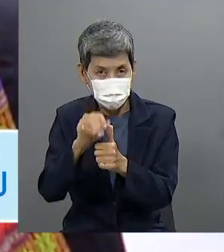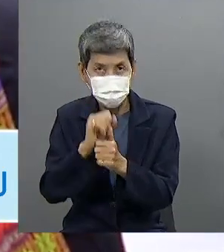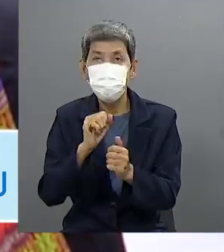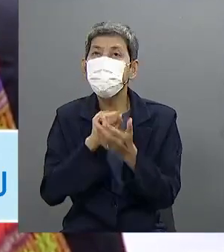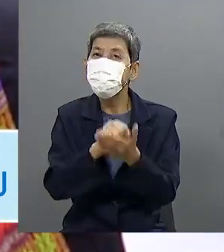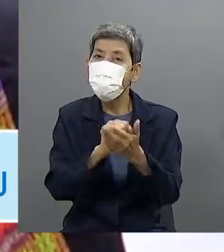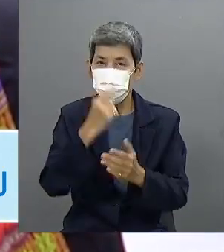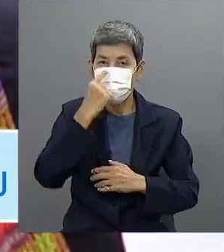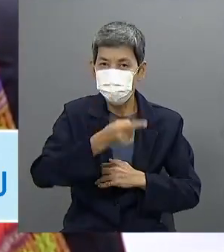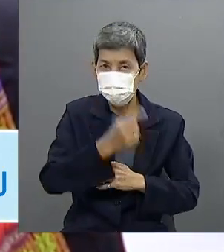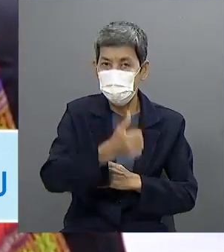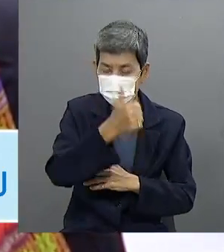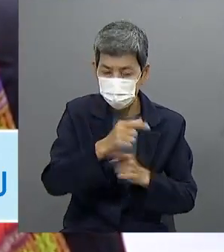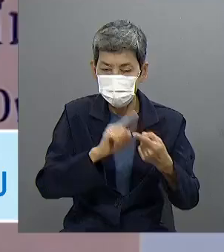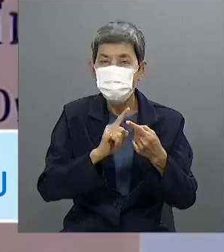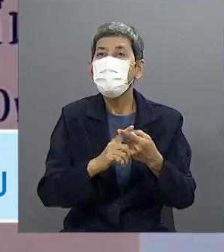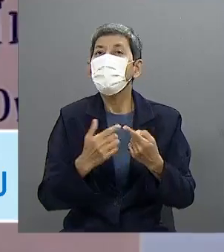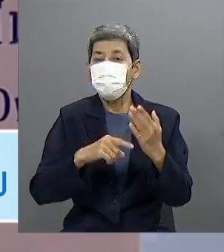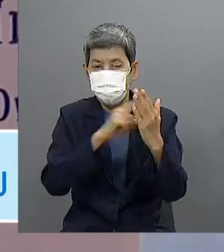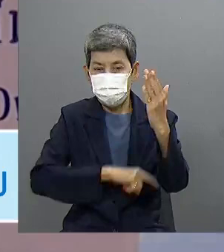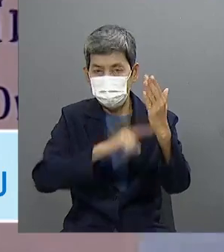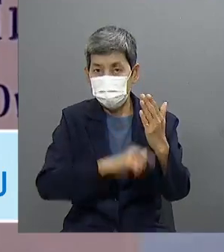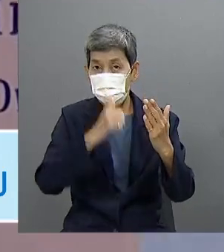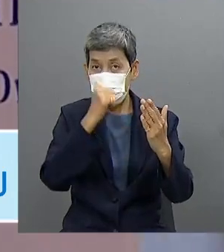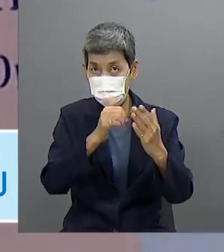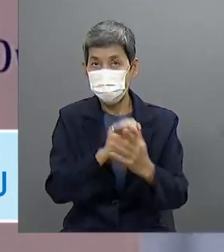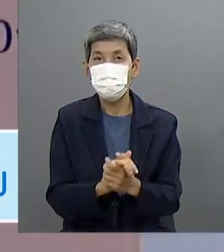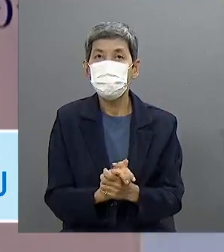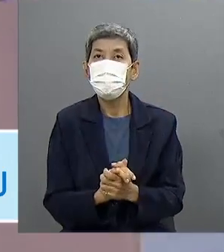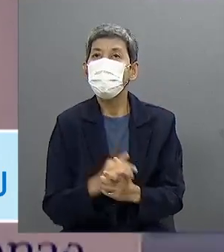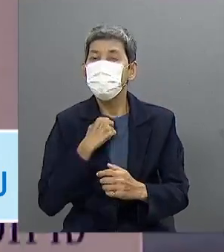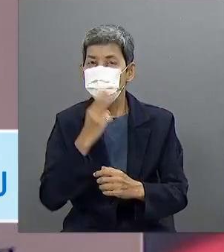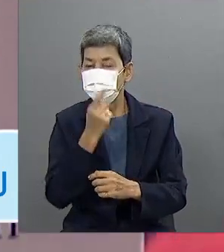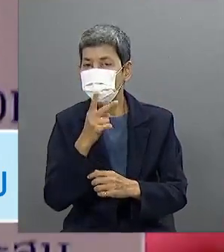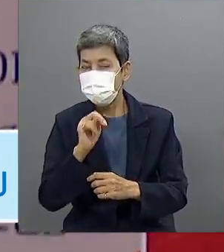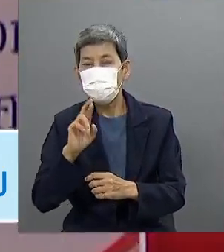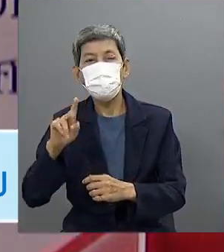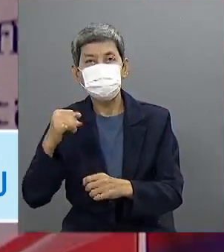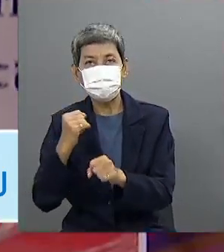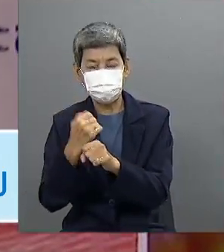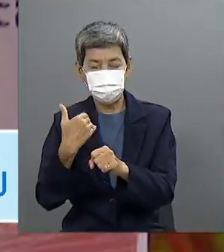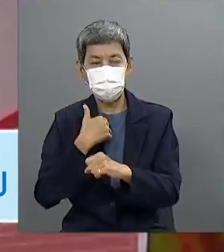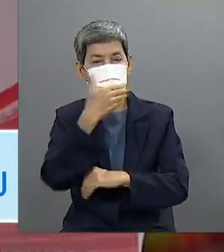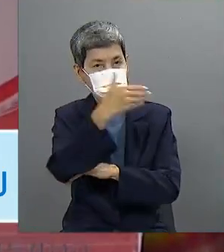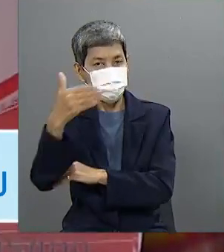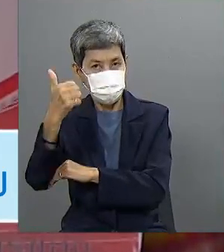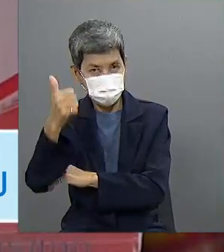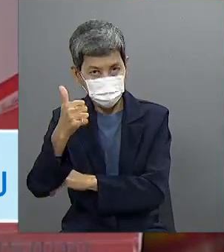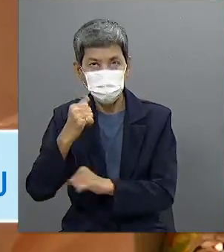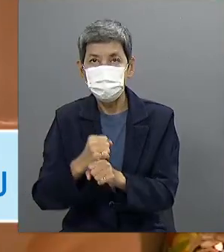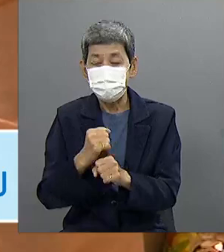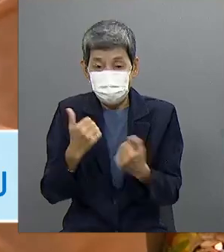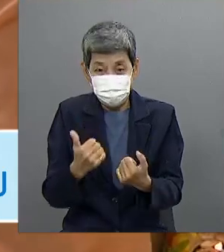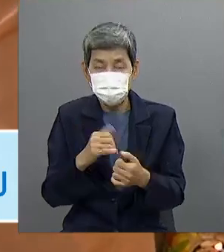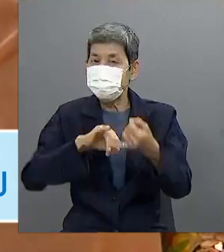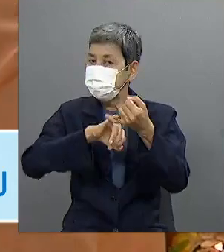ได้ทุกพื้นที่ทั่วประเทศครับก็คือคูเรียโพสต์และโลจิสโพสต์ระหว่างประเทศยกเว้นพื้นที่เซี่ยงไฮ้เจ้อ